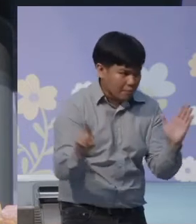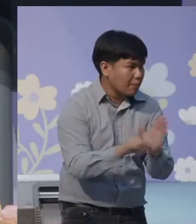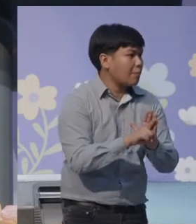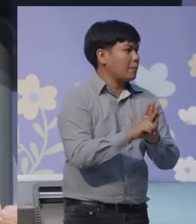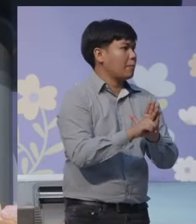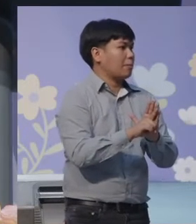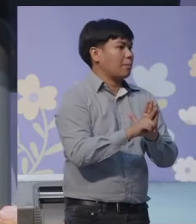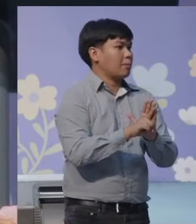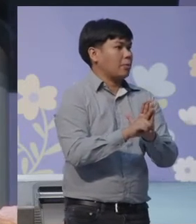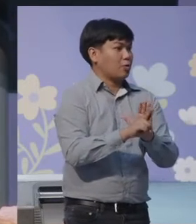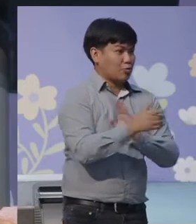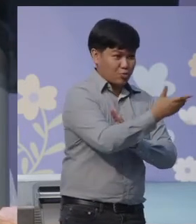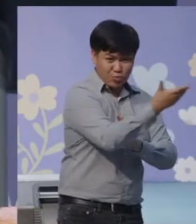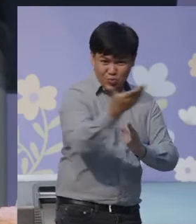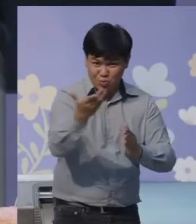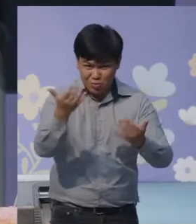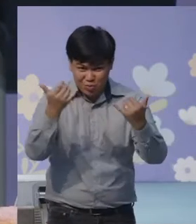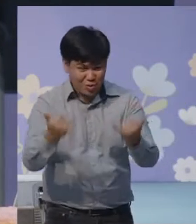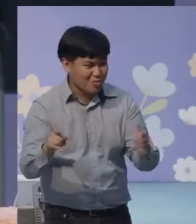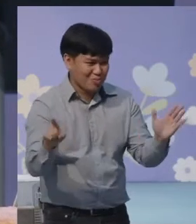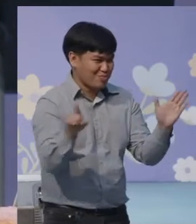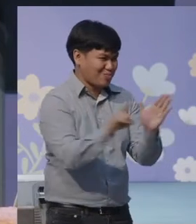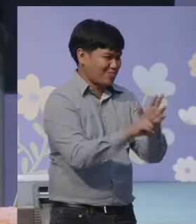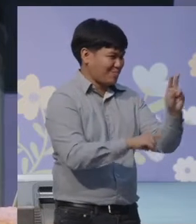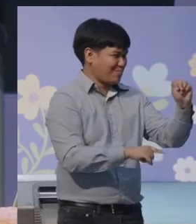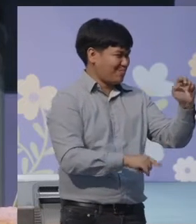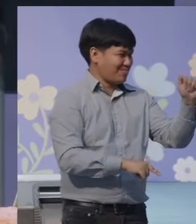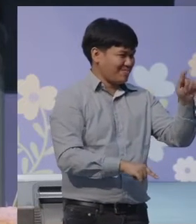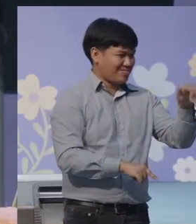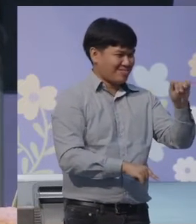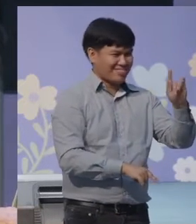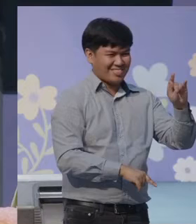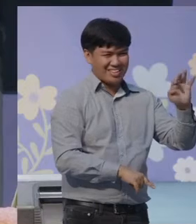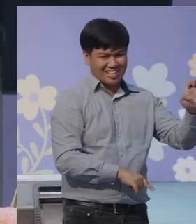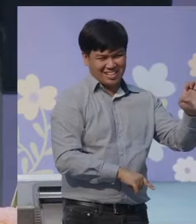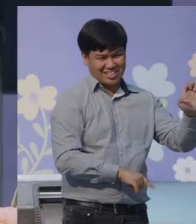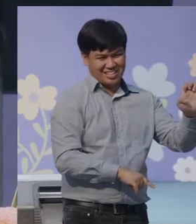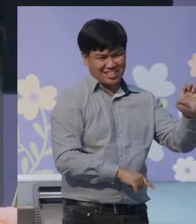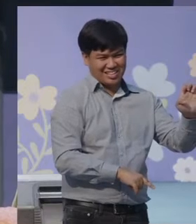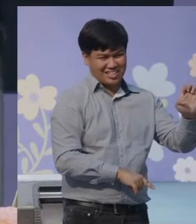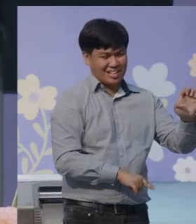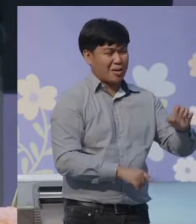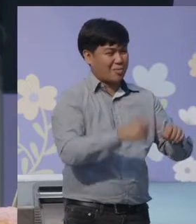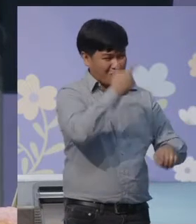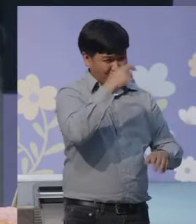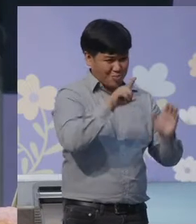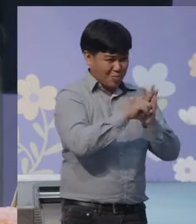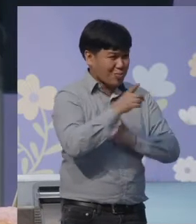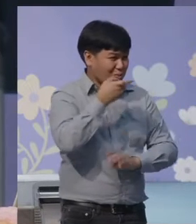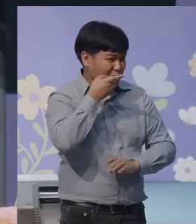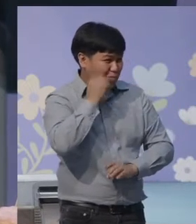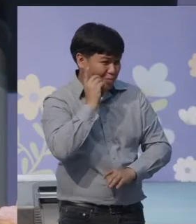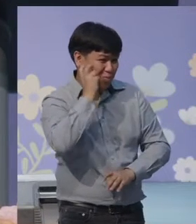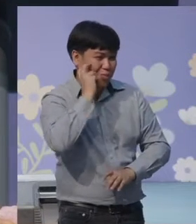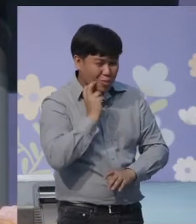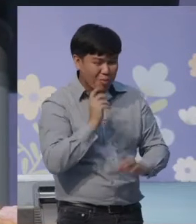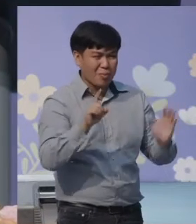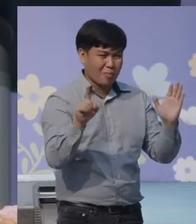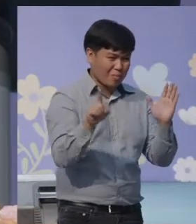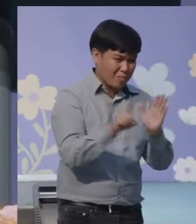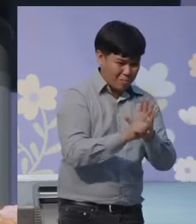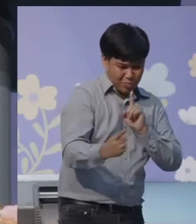maging Nazarite, no? Yung mga lalaki dyan, pagka hindi kayo pwedeng uminom, kayong iinom. At hindi nga pwedeng